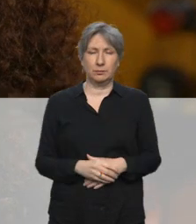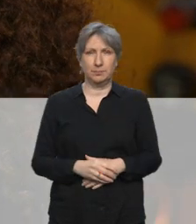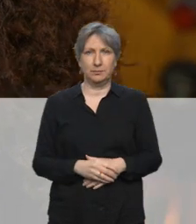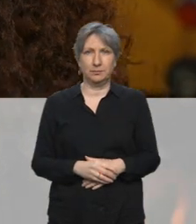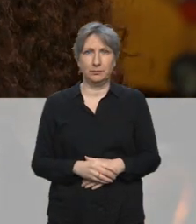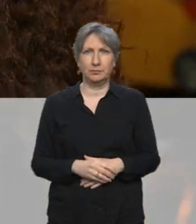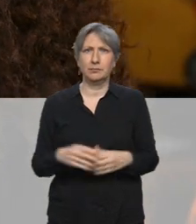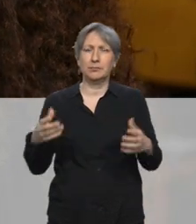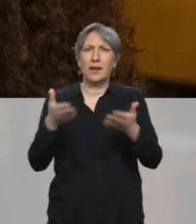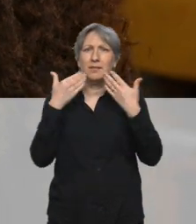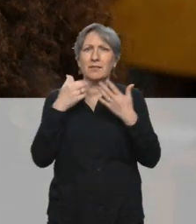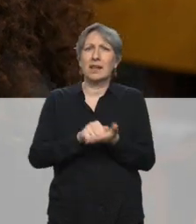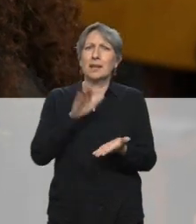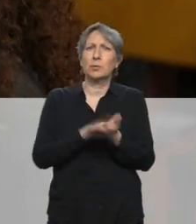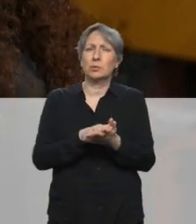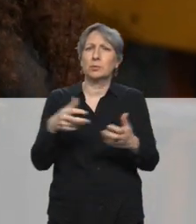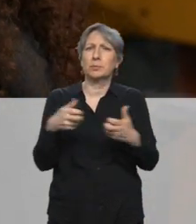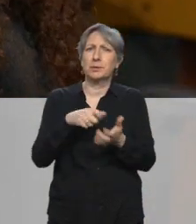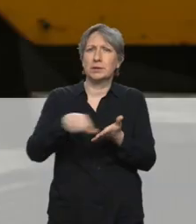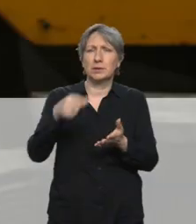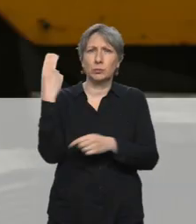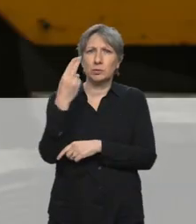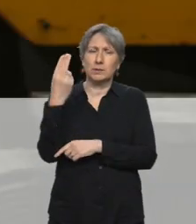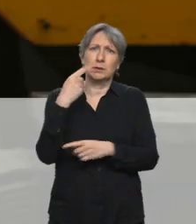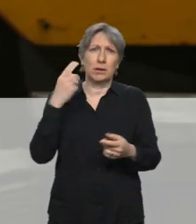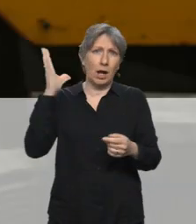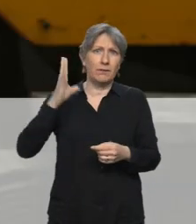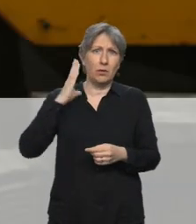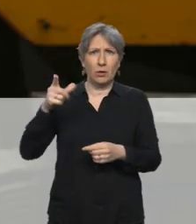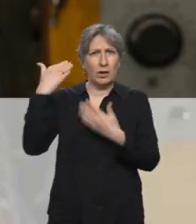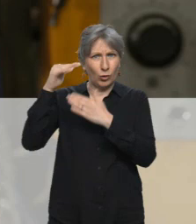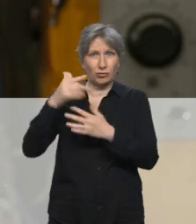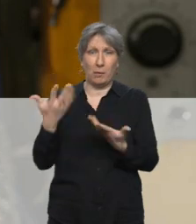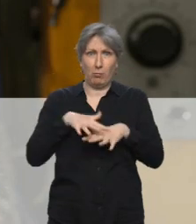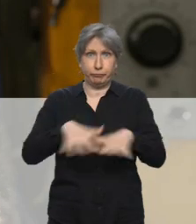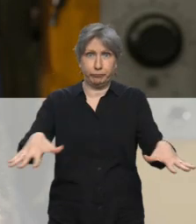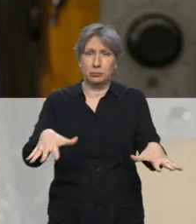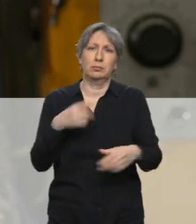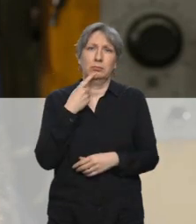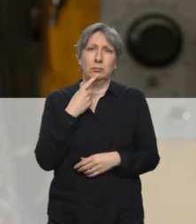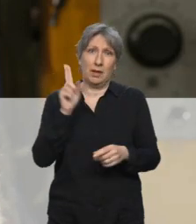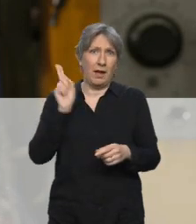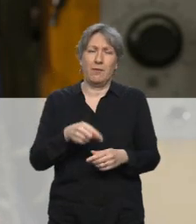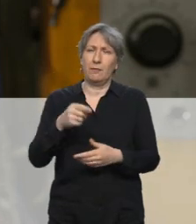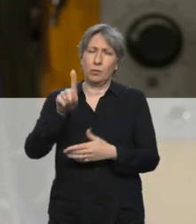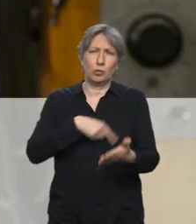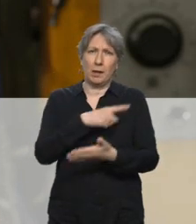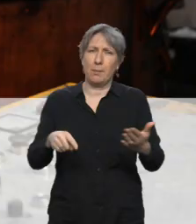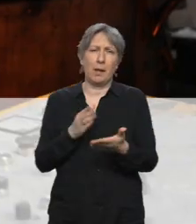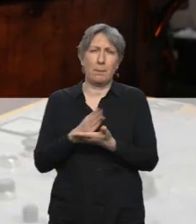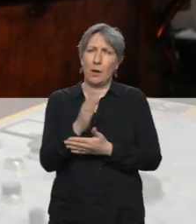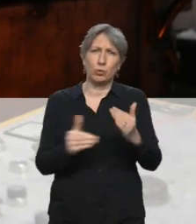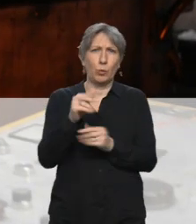hausse des frais d'inscription pour les étudiants étrangers et étrangères n'était que l'avant-goût d'une hausse générale. Il faut supprimer Parcoursup et la sélection à